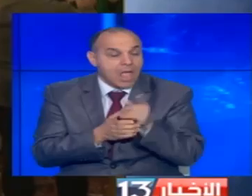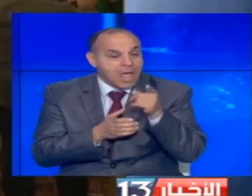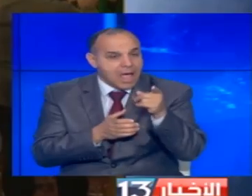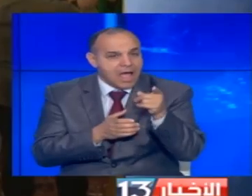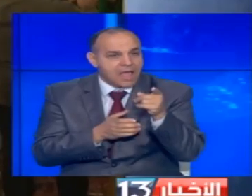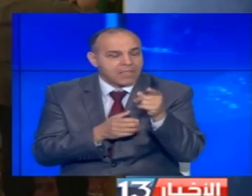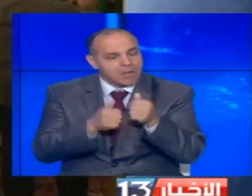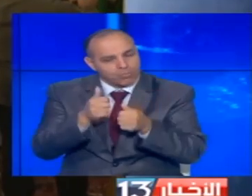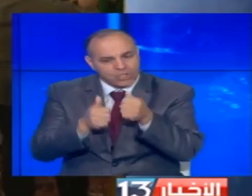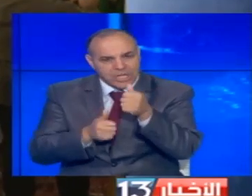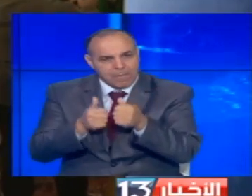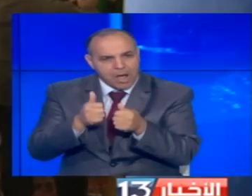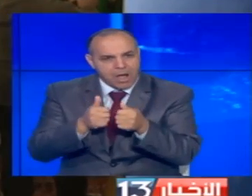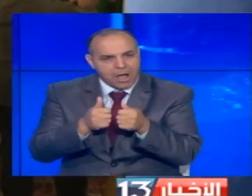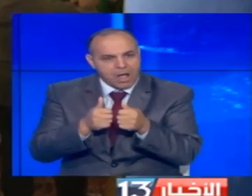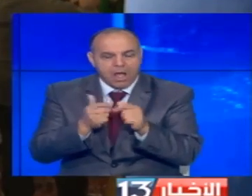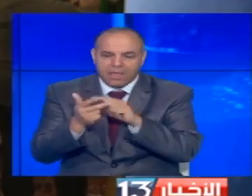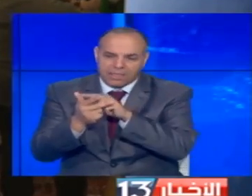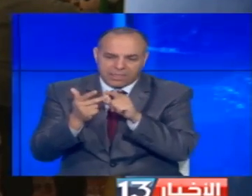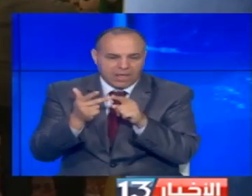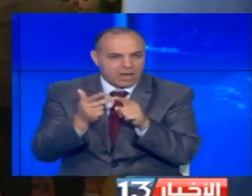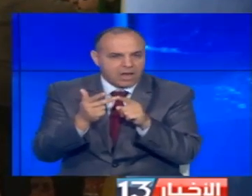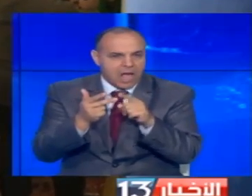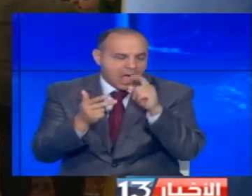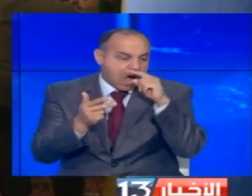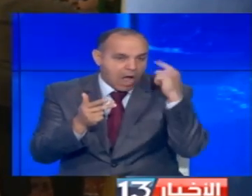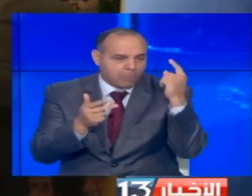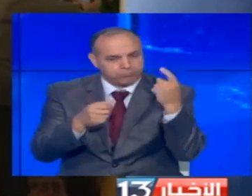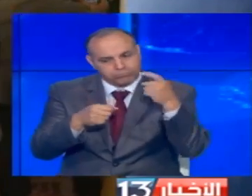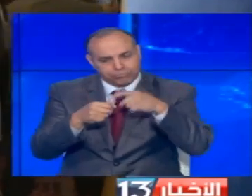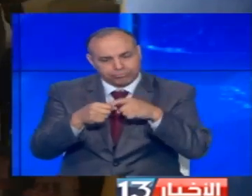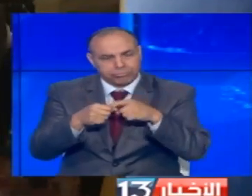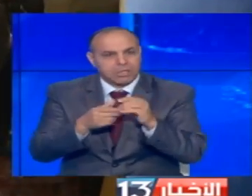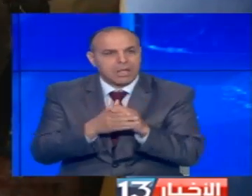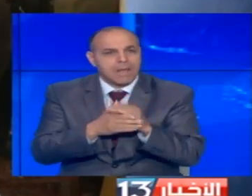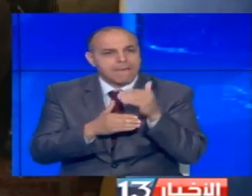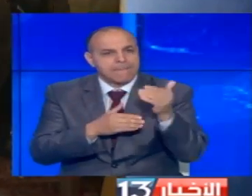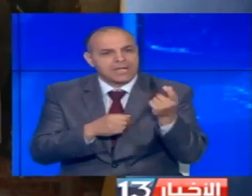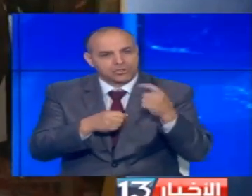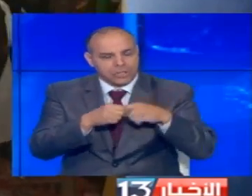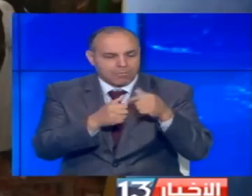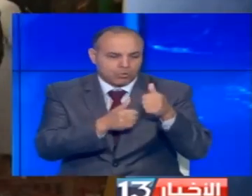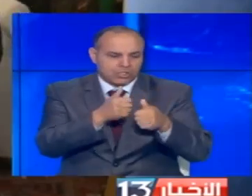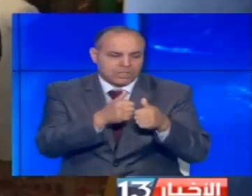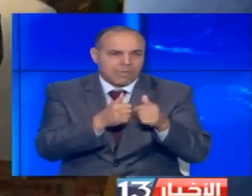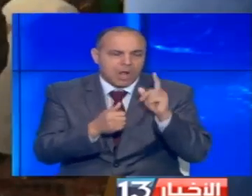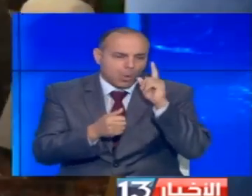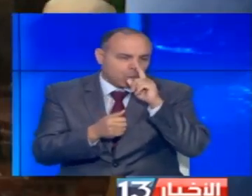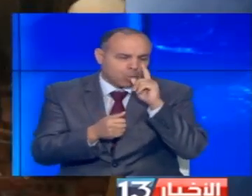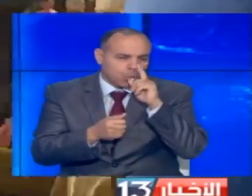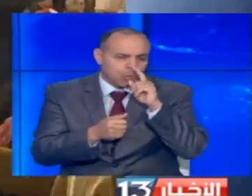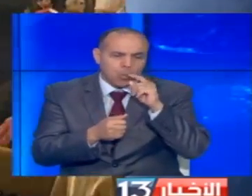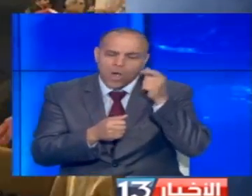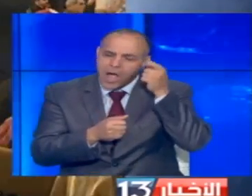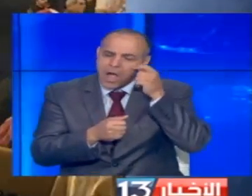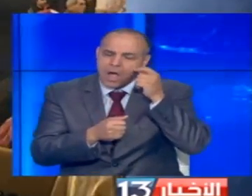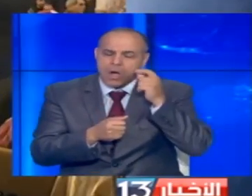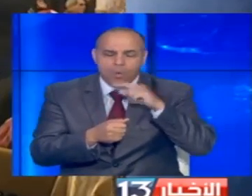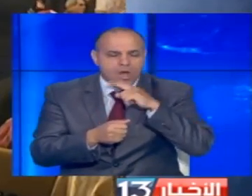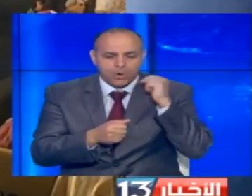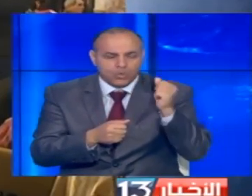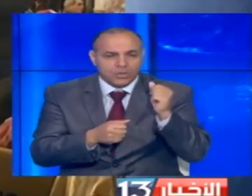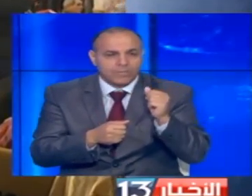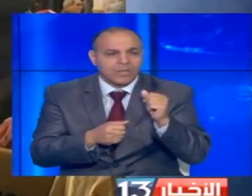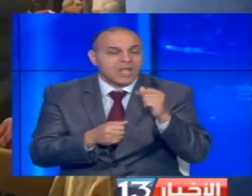هذه المسابقه المسابقه الثالثه على المستوى العالم التي اشارك فيها بعد ان شاركت في مسابقه دبي وموسكو وفي فرع